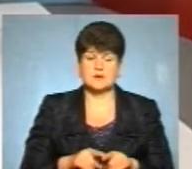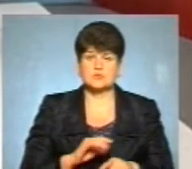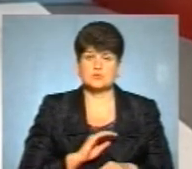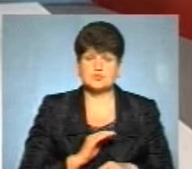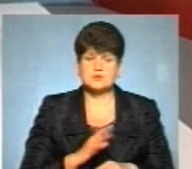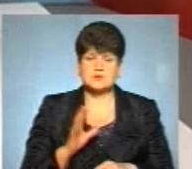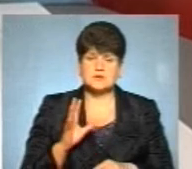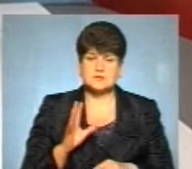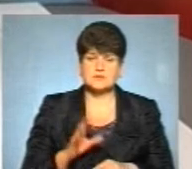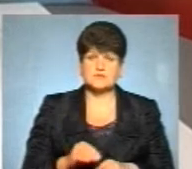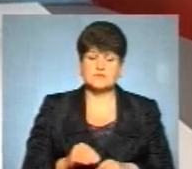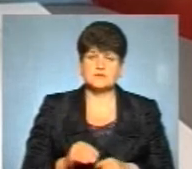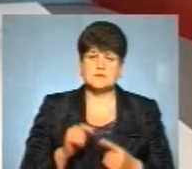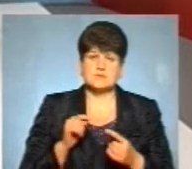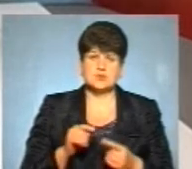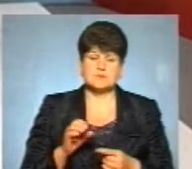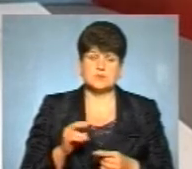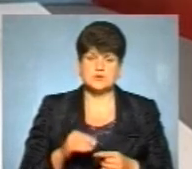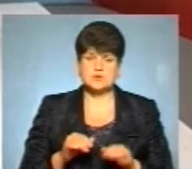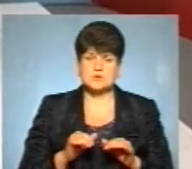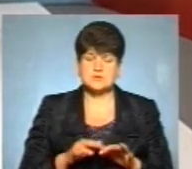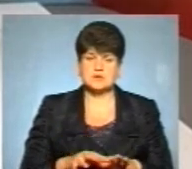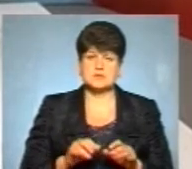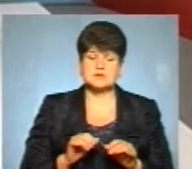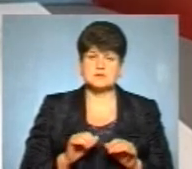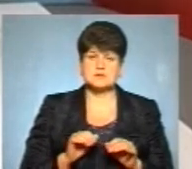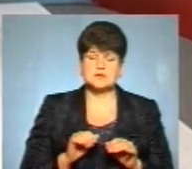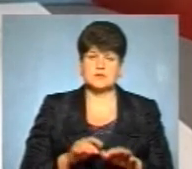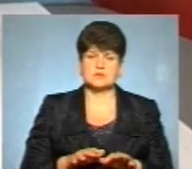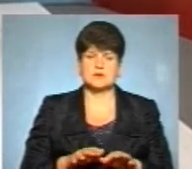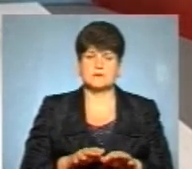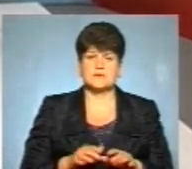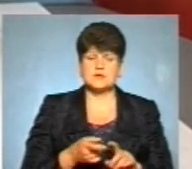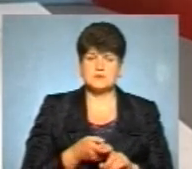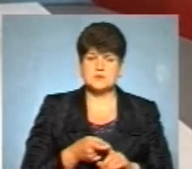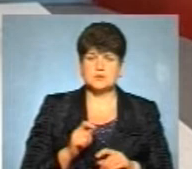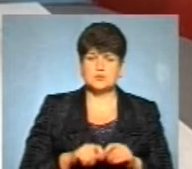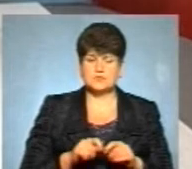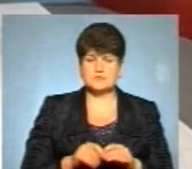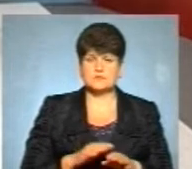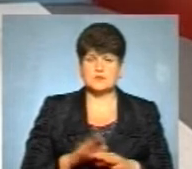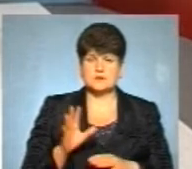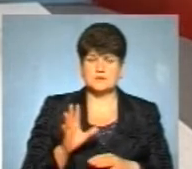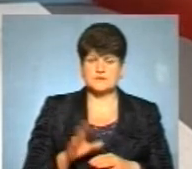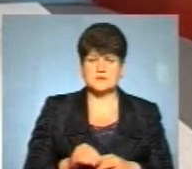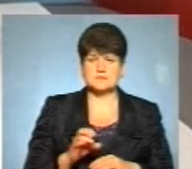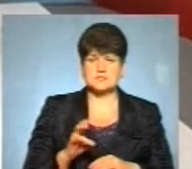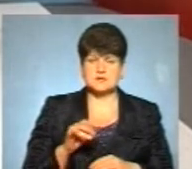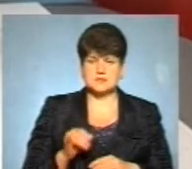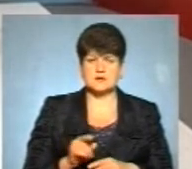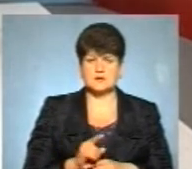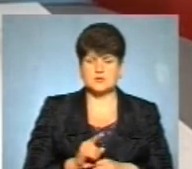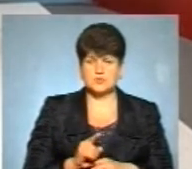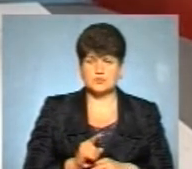всі протиепідемічні заходи і заходи інфекційного контролю з дотриманням всіх санітарно-гігієнічних норм в